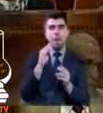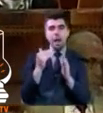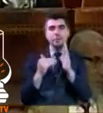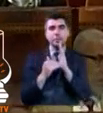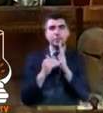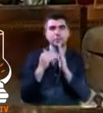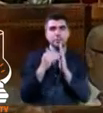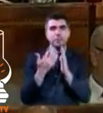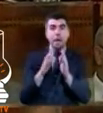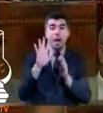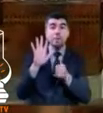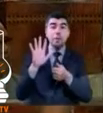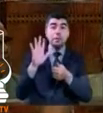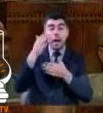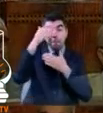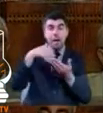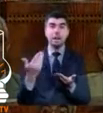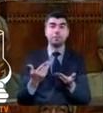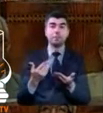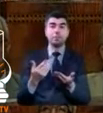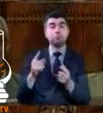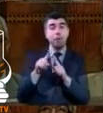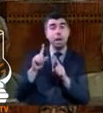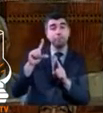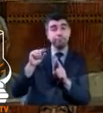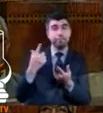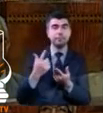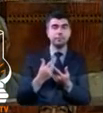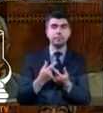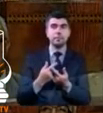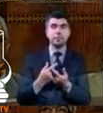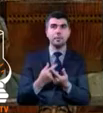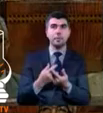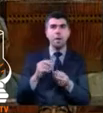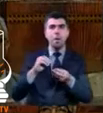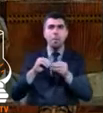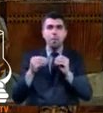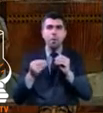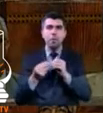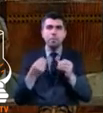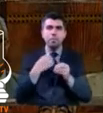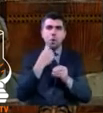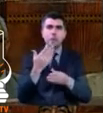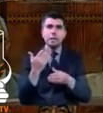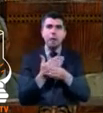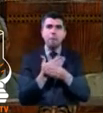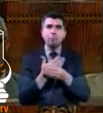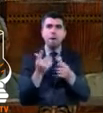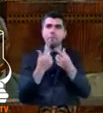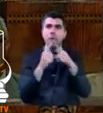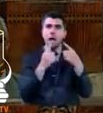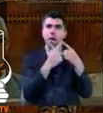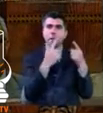وفي المغرب بين 5 و6. وهذا المعدل اللي هو جد مهم، هذا المشكل كيرجع لعدة أسباب من بينها